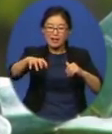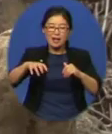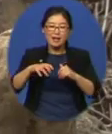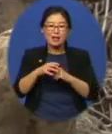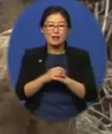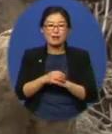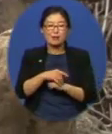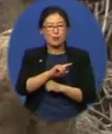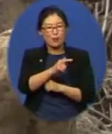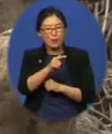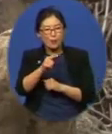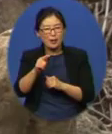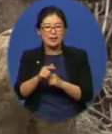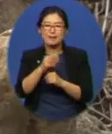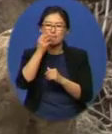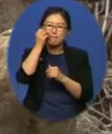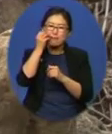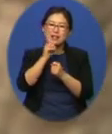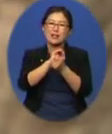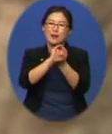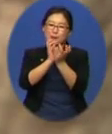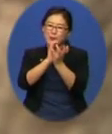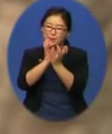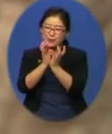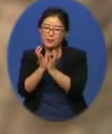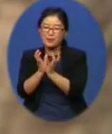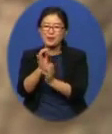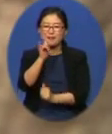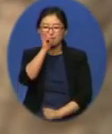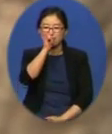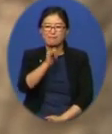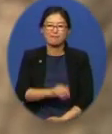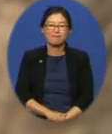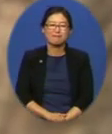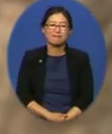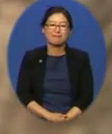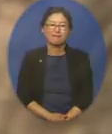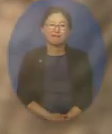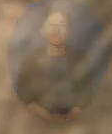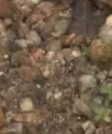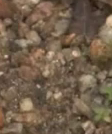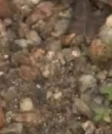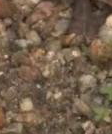없는 꽃들로 신비로움을 더해가고 있습니다.